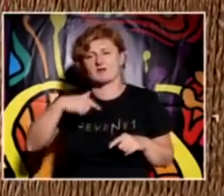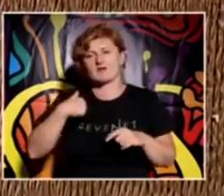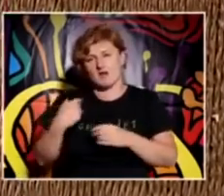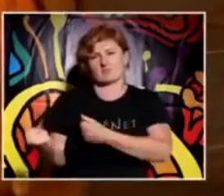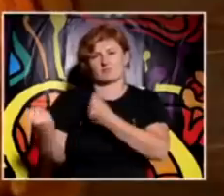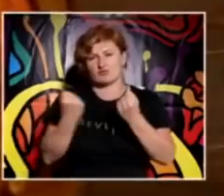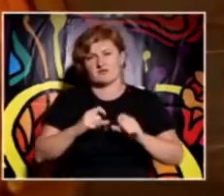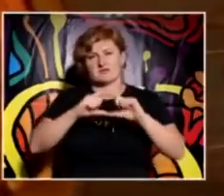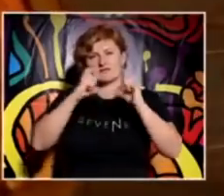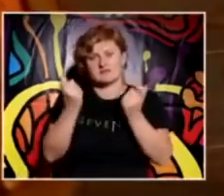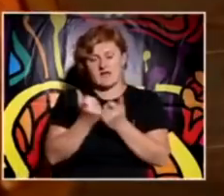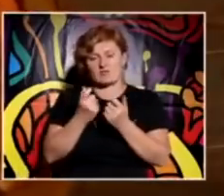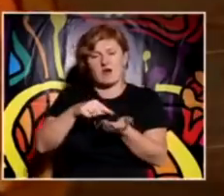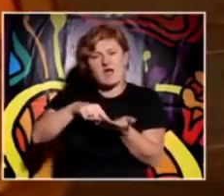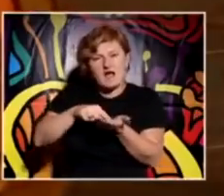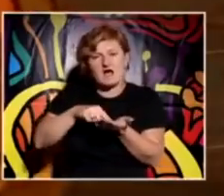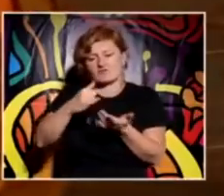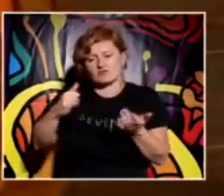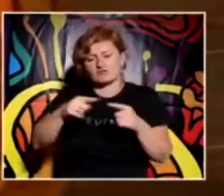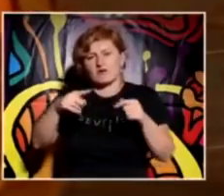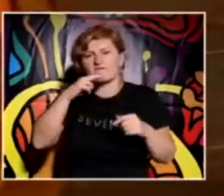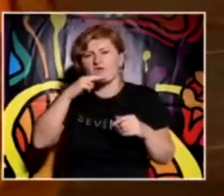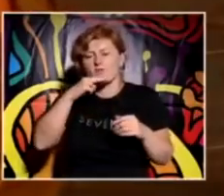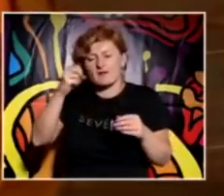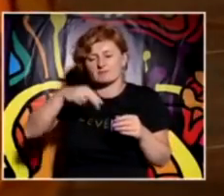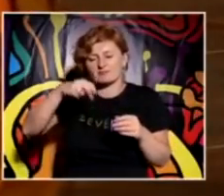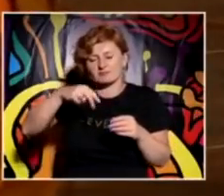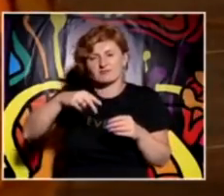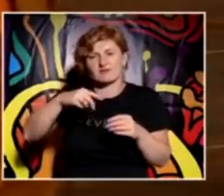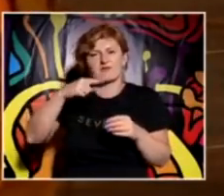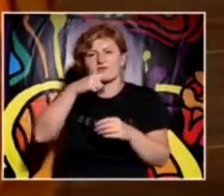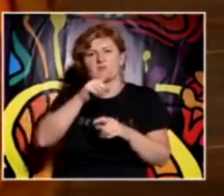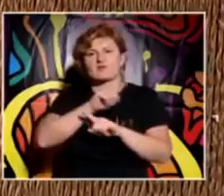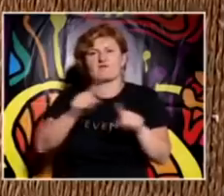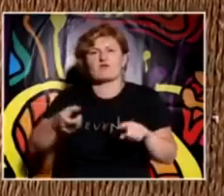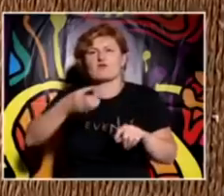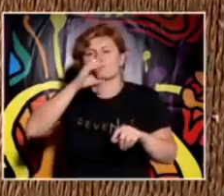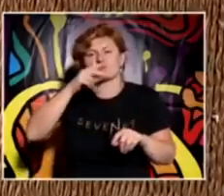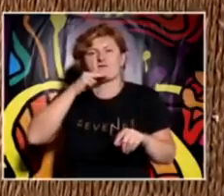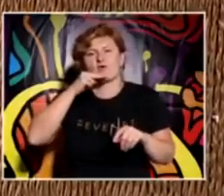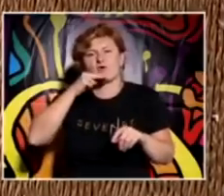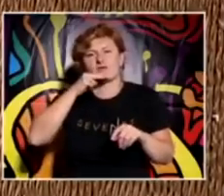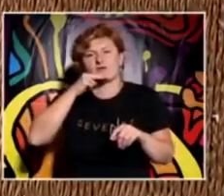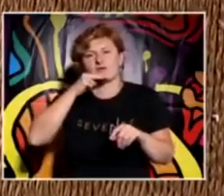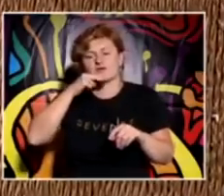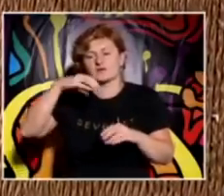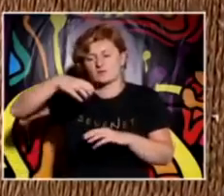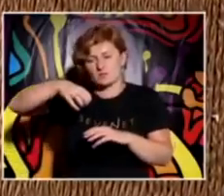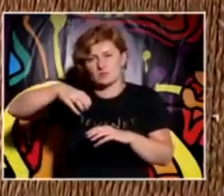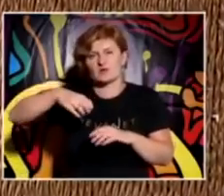całą walizkę antybiotyków do odkażania wody, bo tam nie wolno pić bezpośrednio z wody,